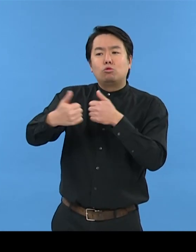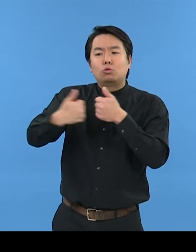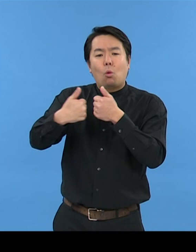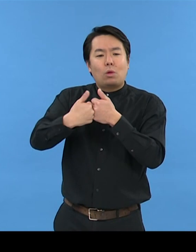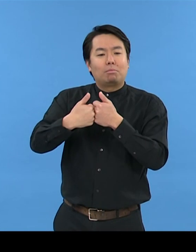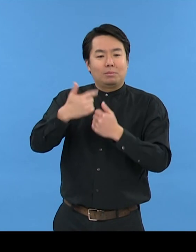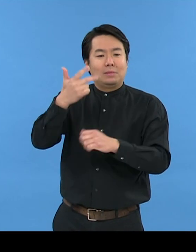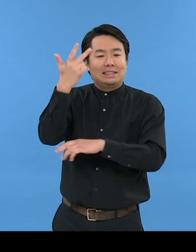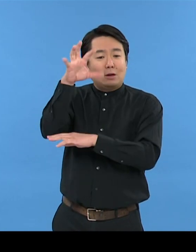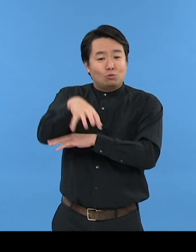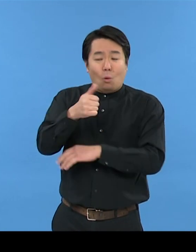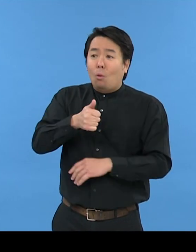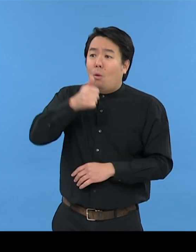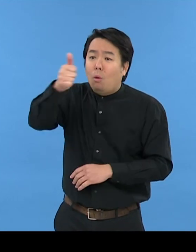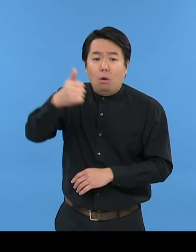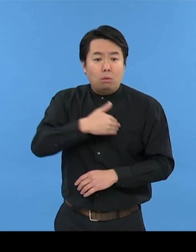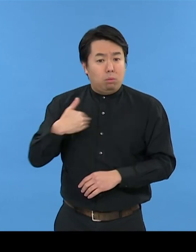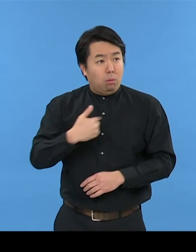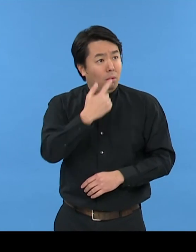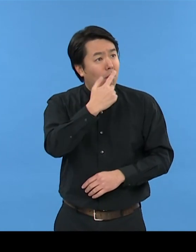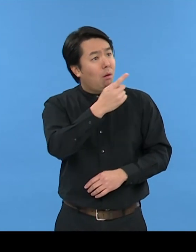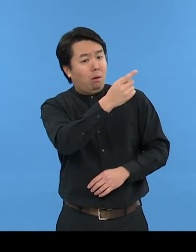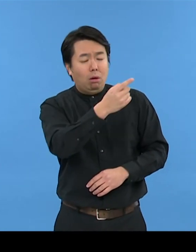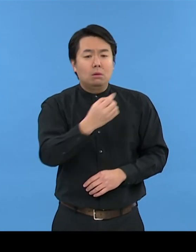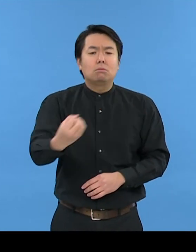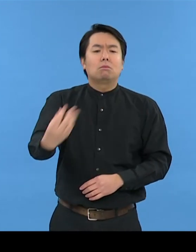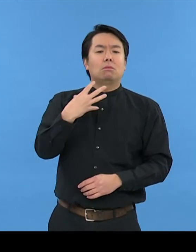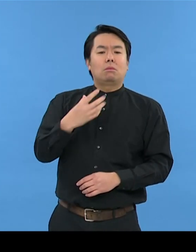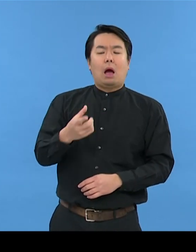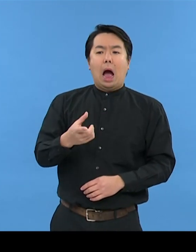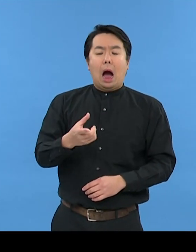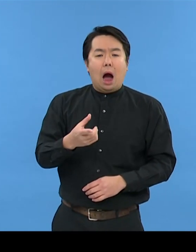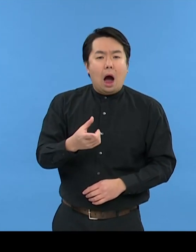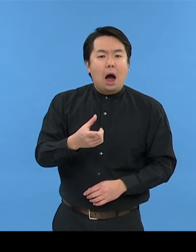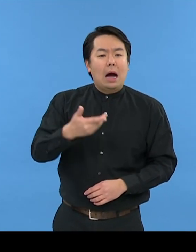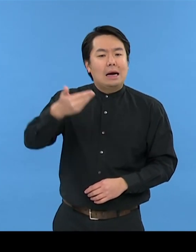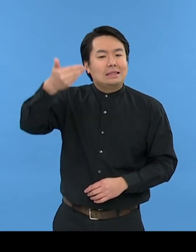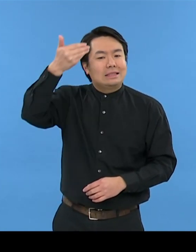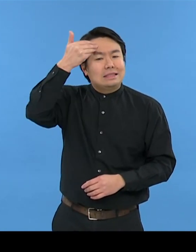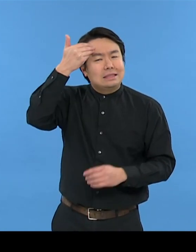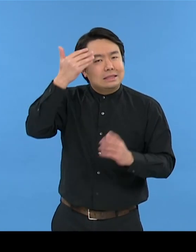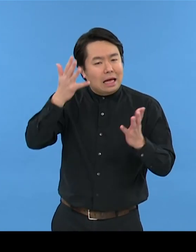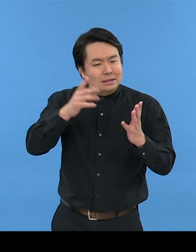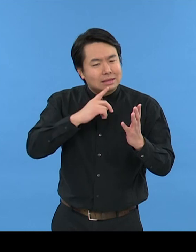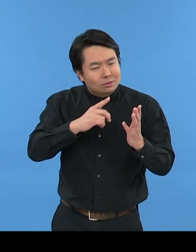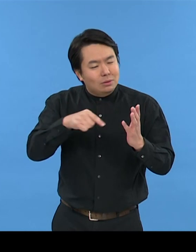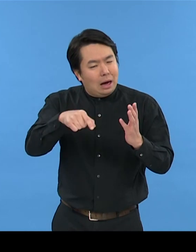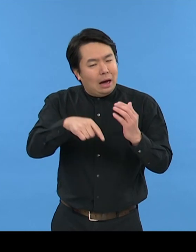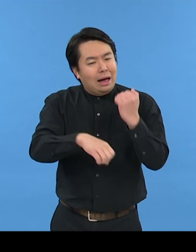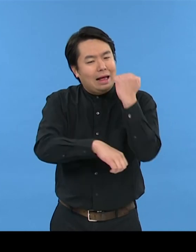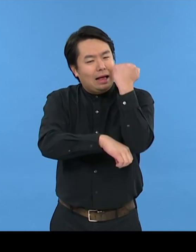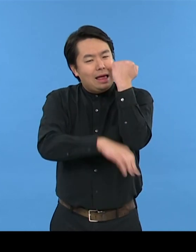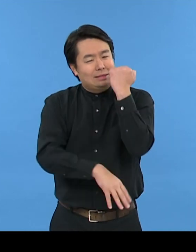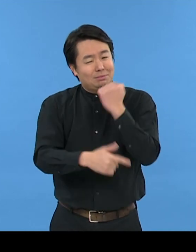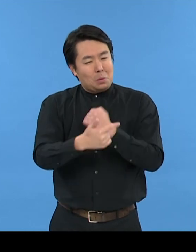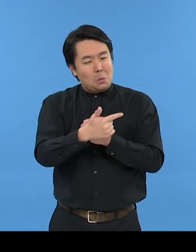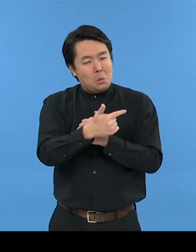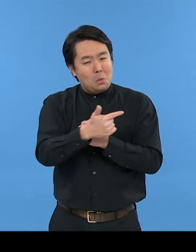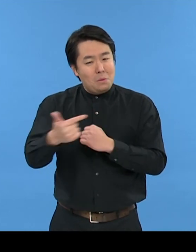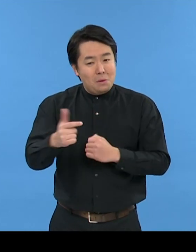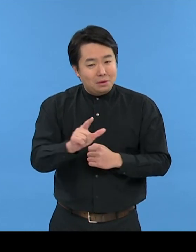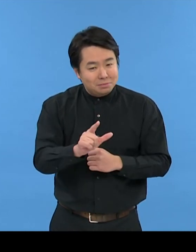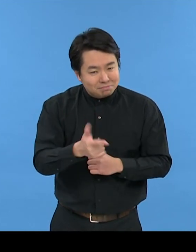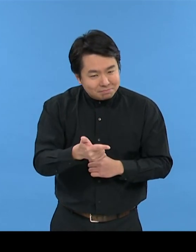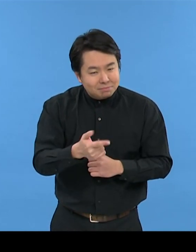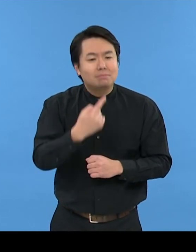なんていうのもあるんですねですから無知っていうのがやっぱり大きな原因であるということそれ